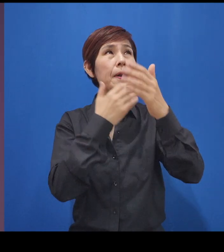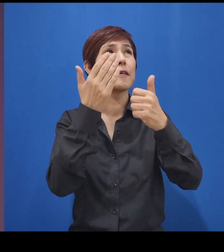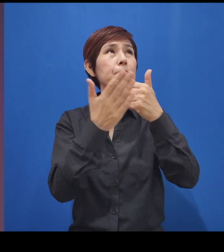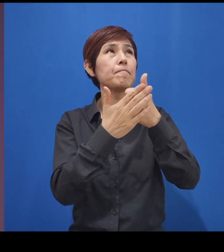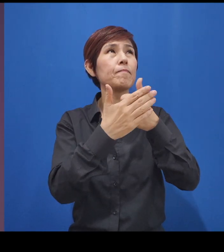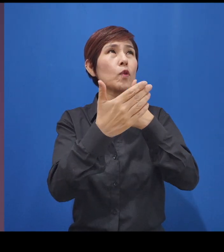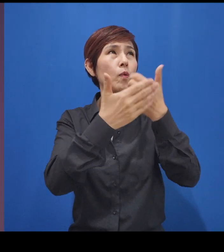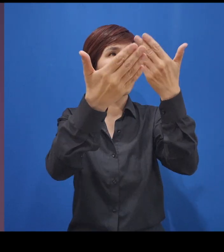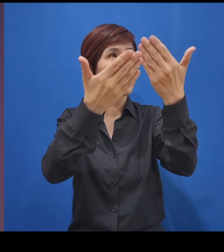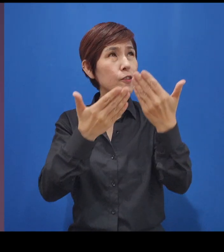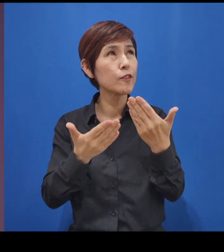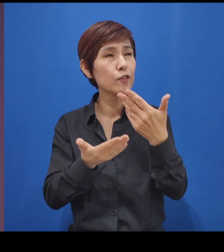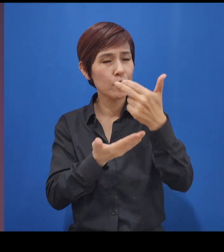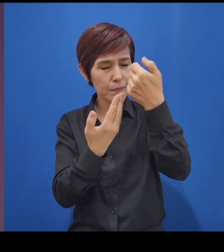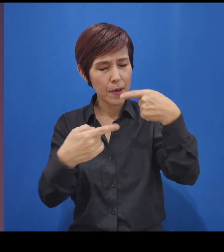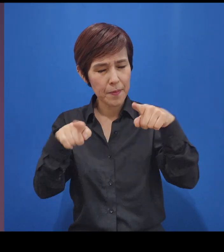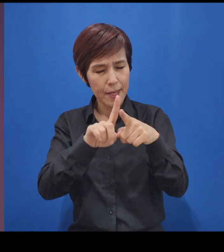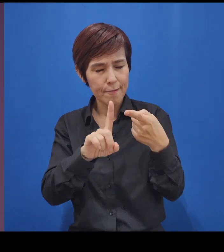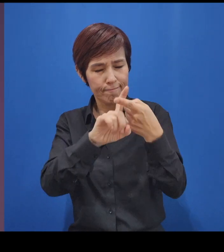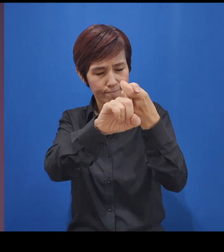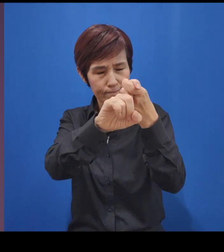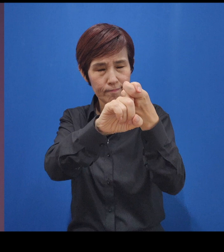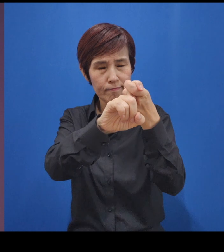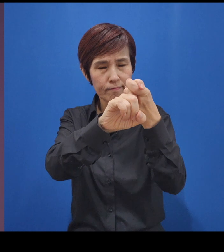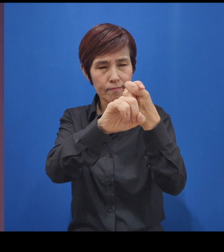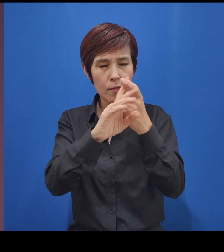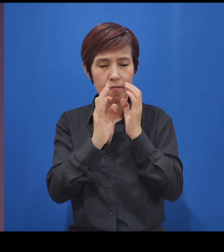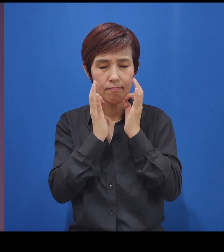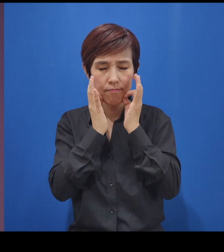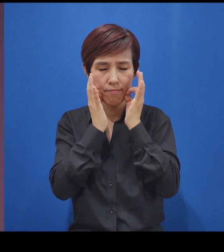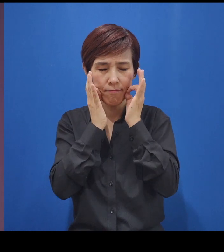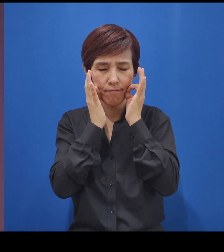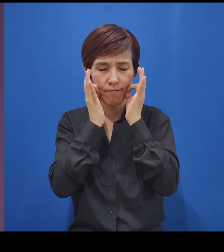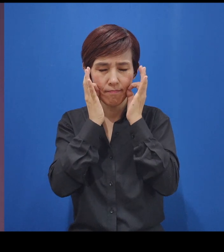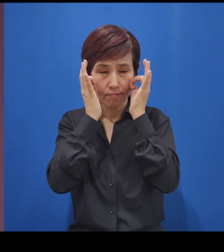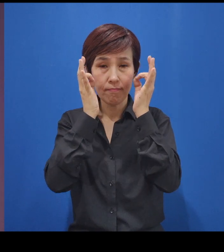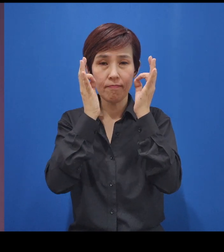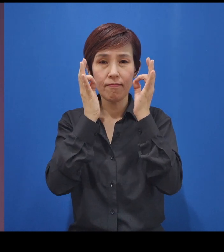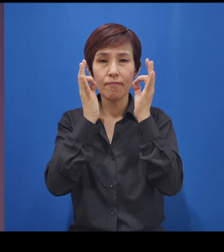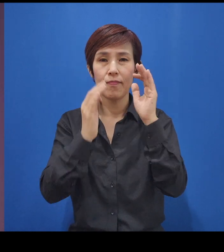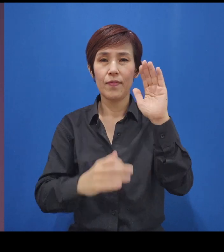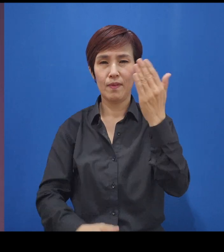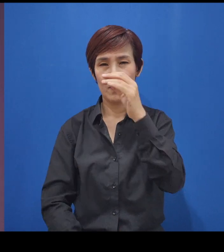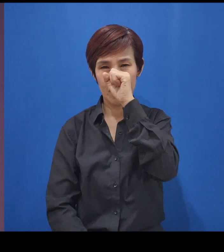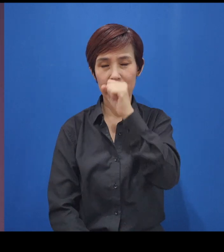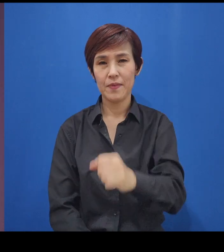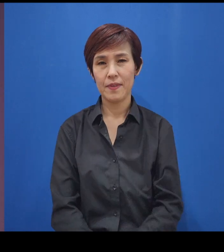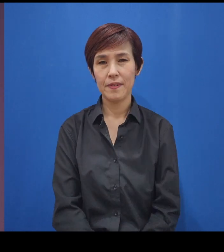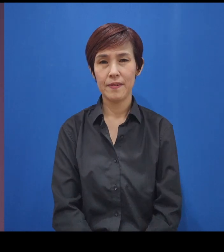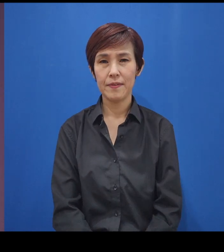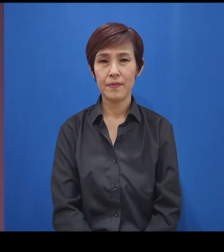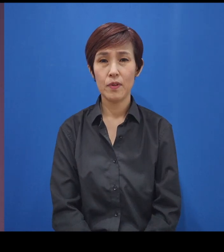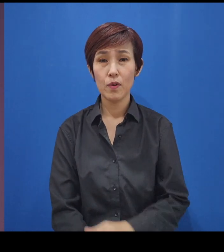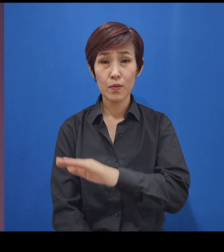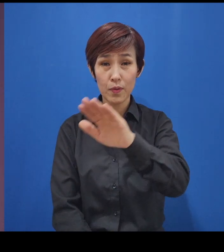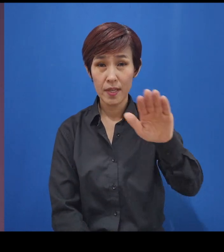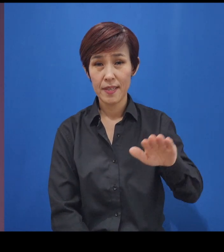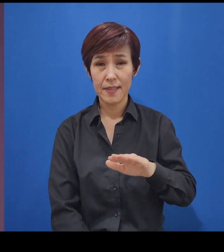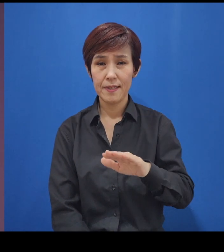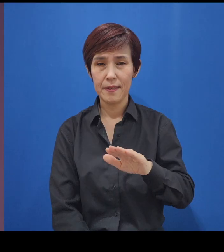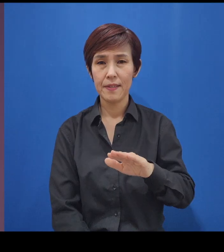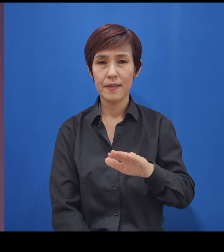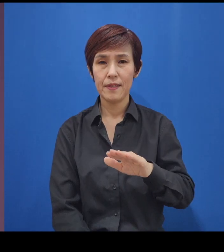나의 주님, 주님과 한편 먹는 일에 열심을 내는 교회가 되면 좋겠습니다. 우리가